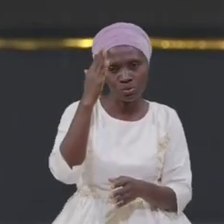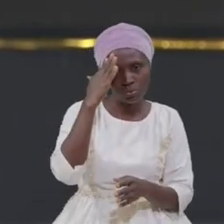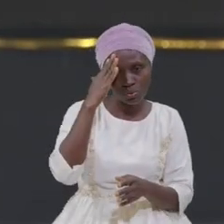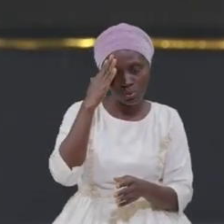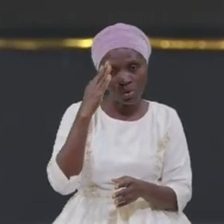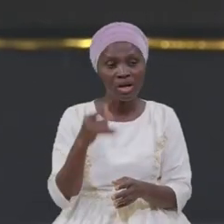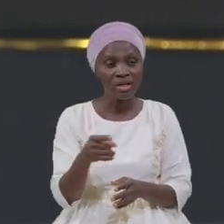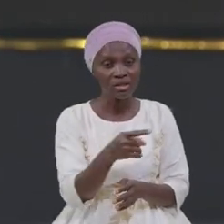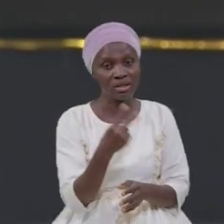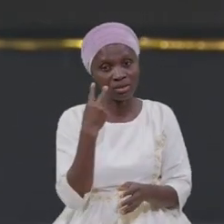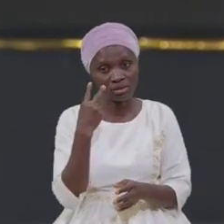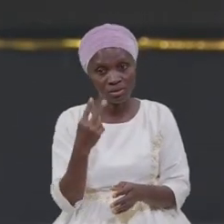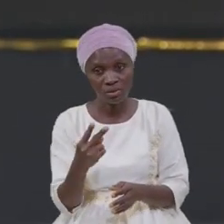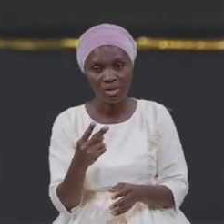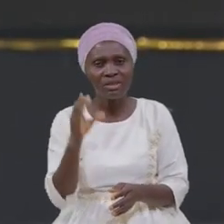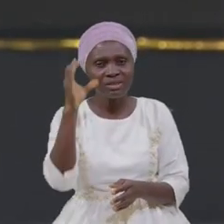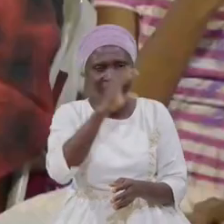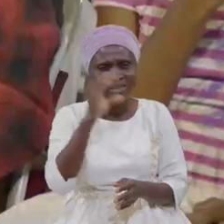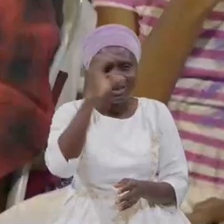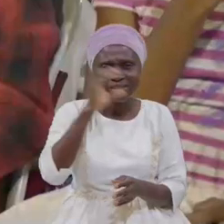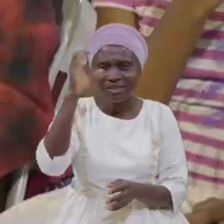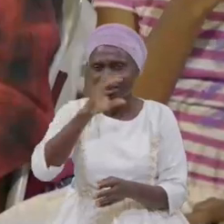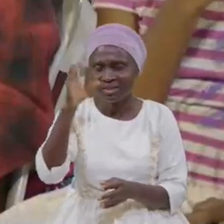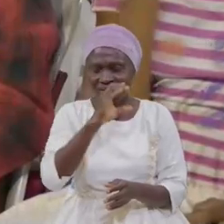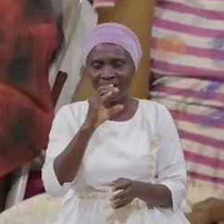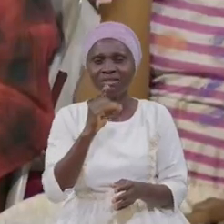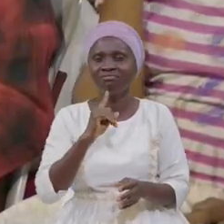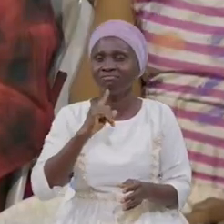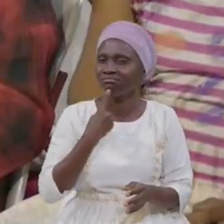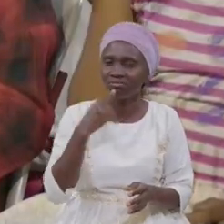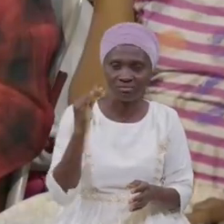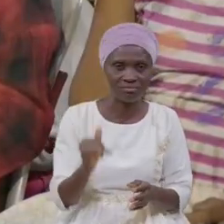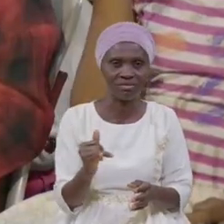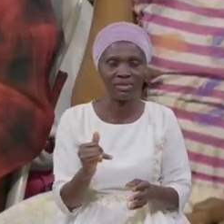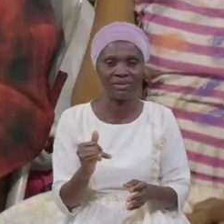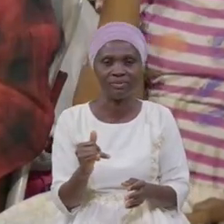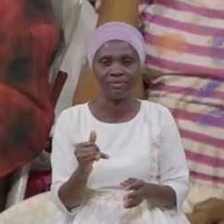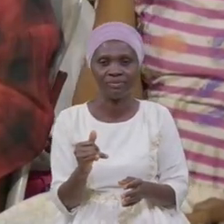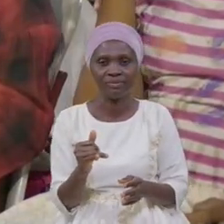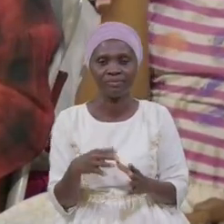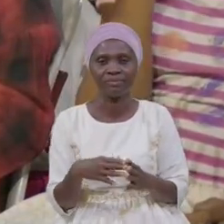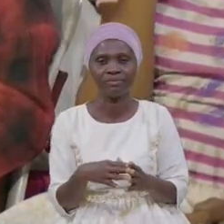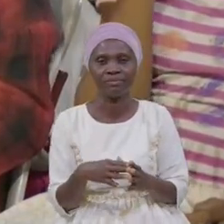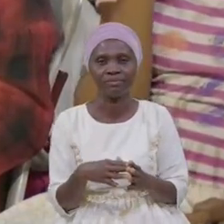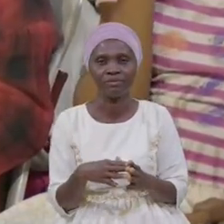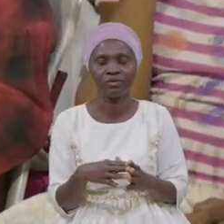salut l'objet de leur recherche et de leur investigation.